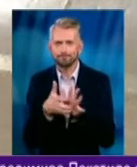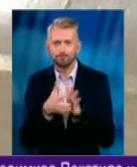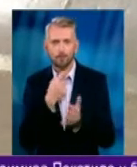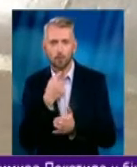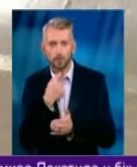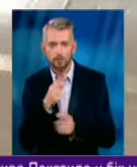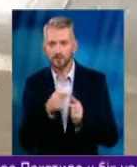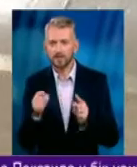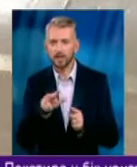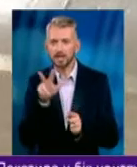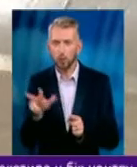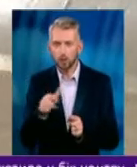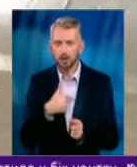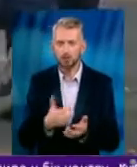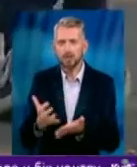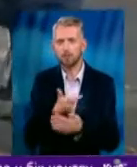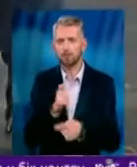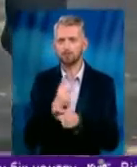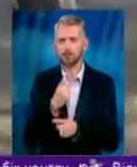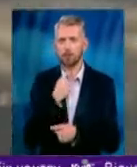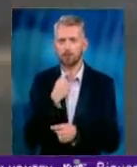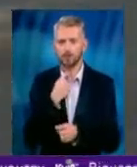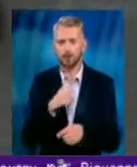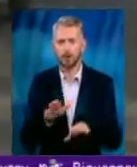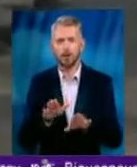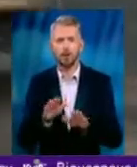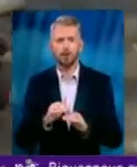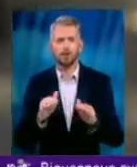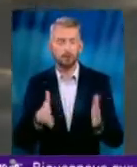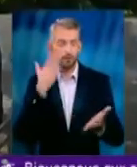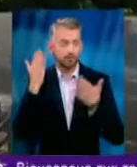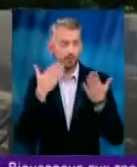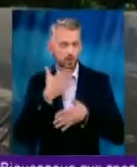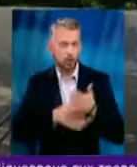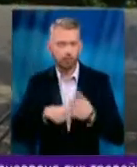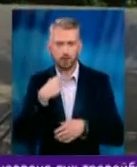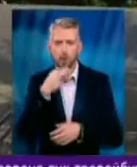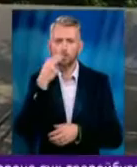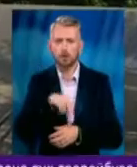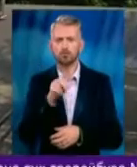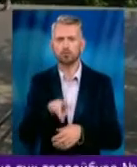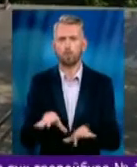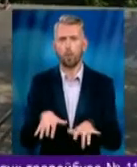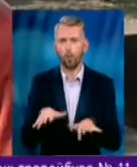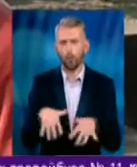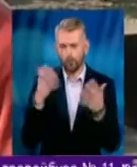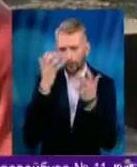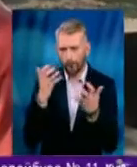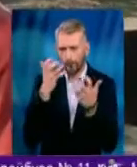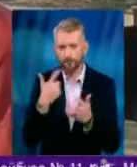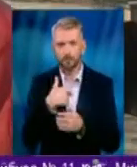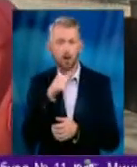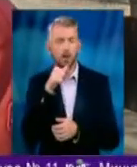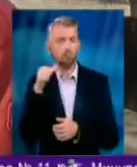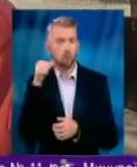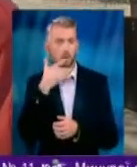ми зібрали більше 100 голосів, тобто всі включили. Діти ганяють із задоволенням, кажуть, це навіть краще, ніж за компом сидіти. Я катався минулим